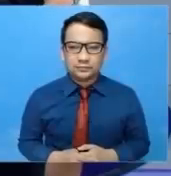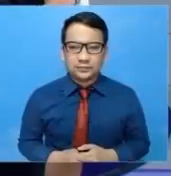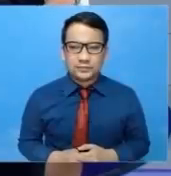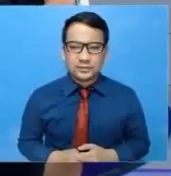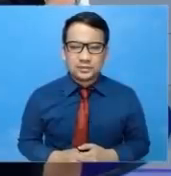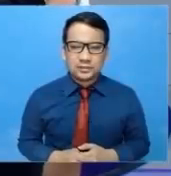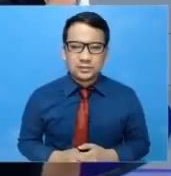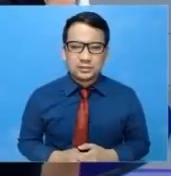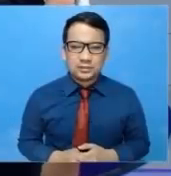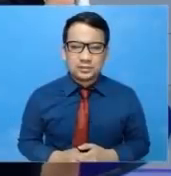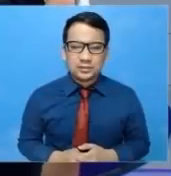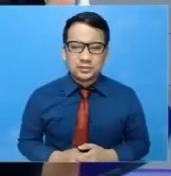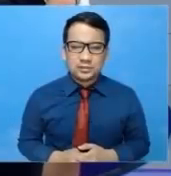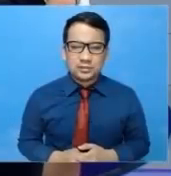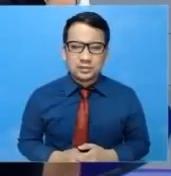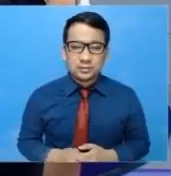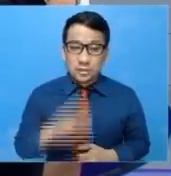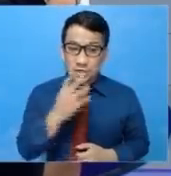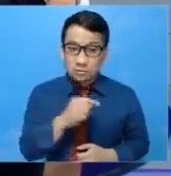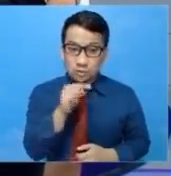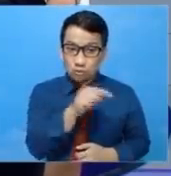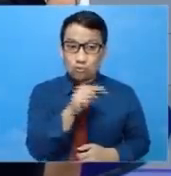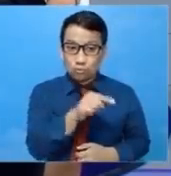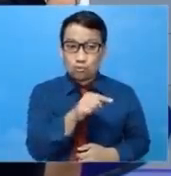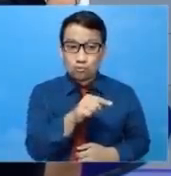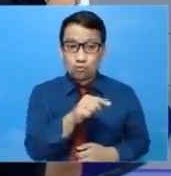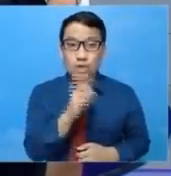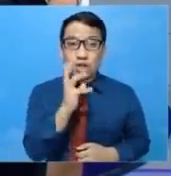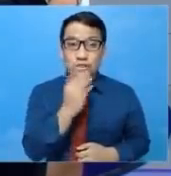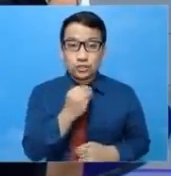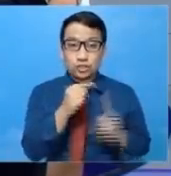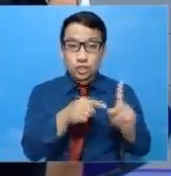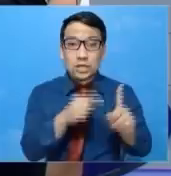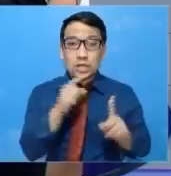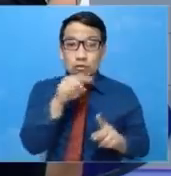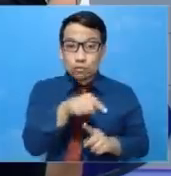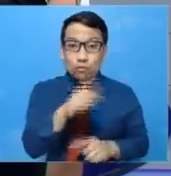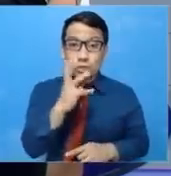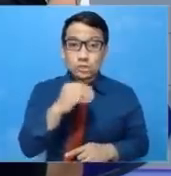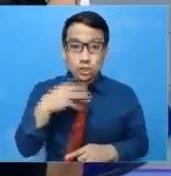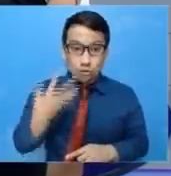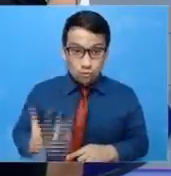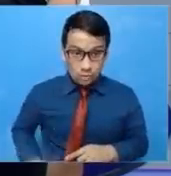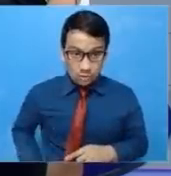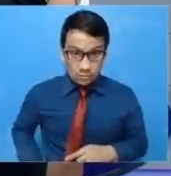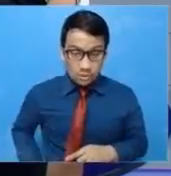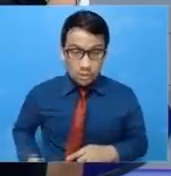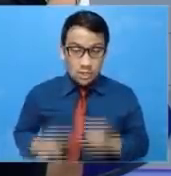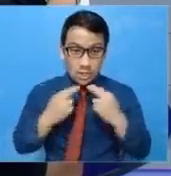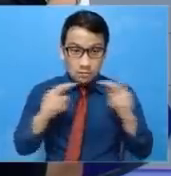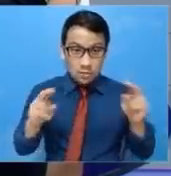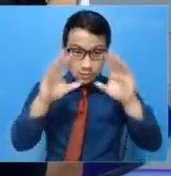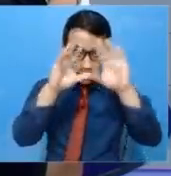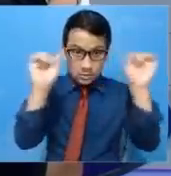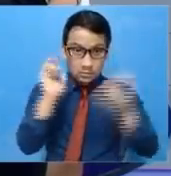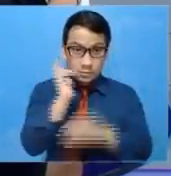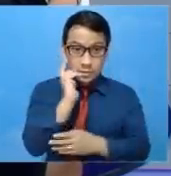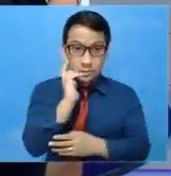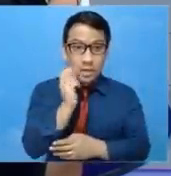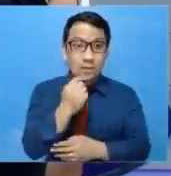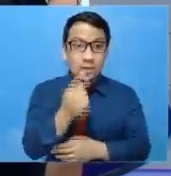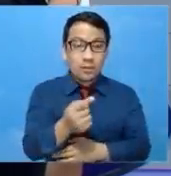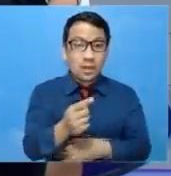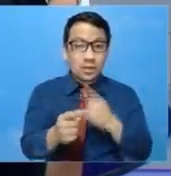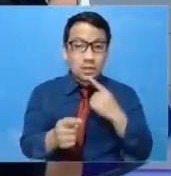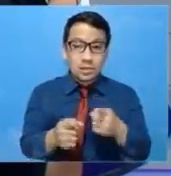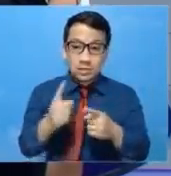Ituro mo kung sino mga korap. Yan ang hamon ni Pangulong Duterte kay Senador Manny Pacquiao. Kasunod ng sinabi nito, mayroon pa rin